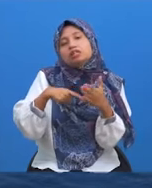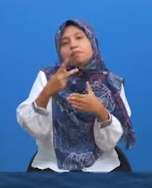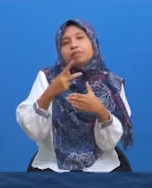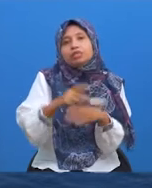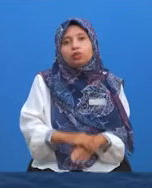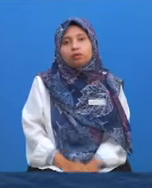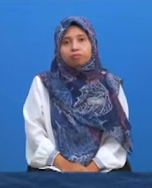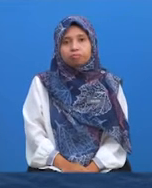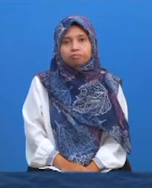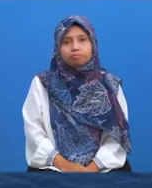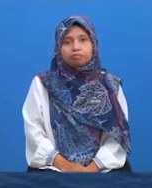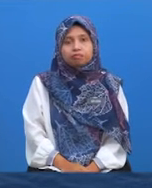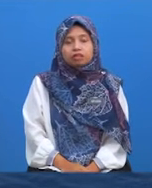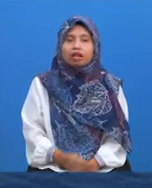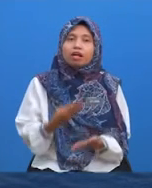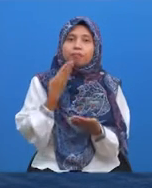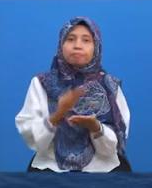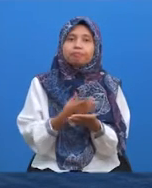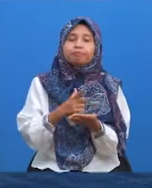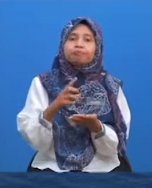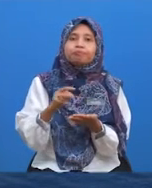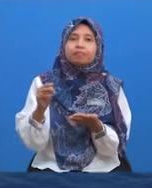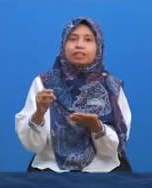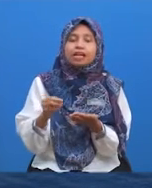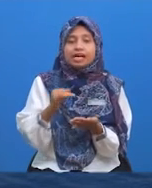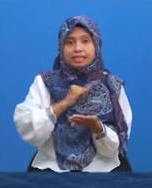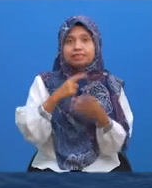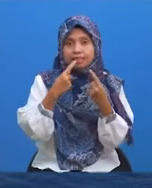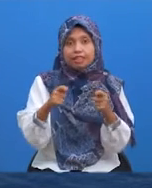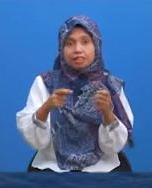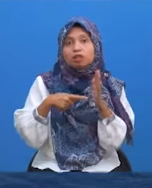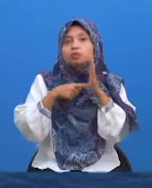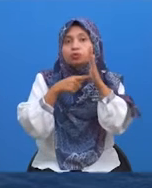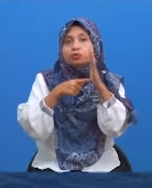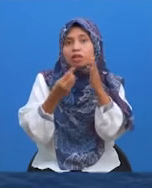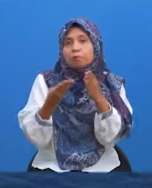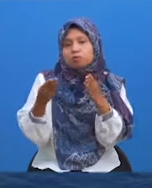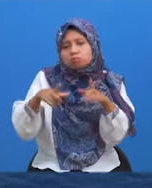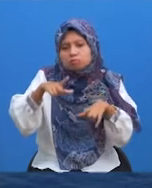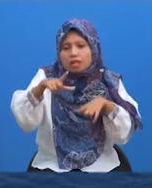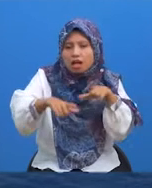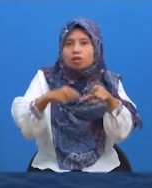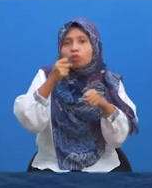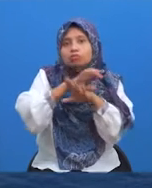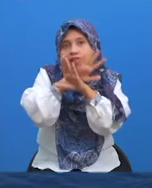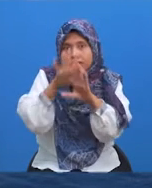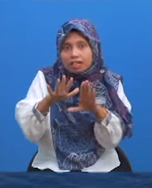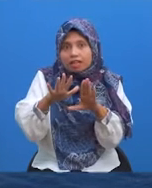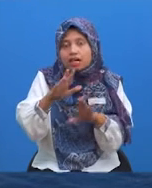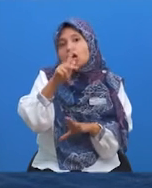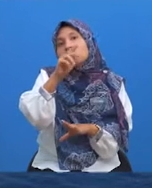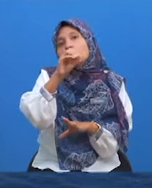Baik murid-murid saya telah menunjukkan beberapa Fah menerangkan konsep keanjalan harga